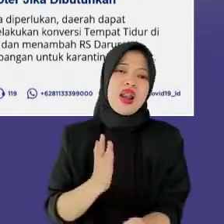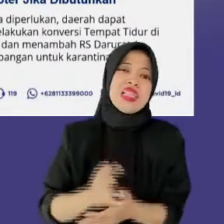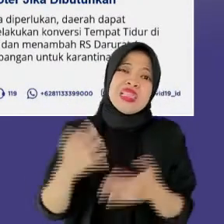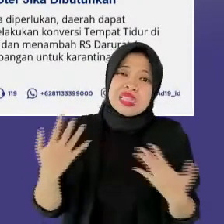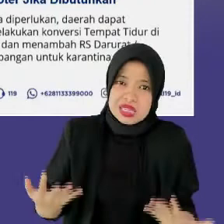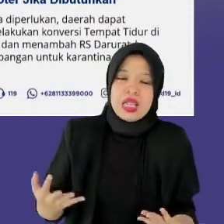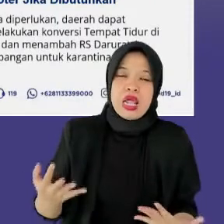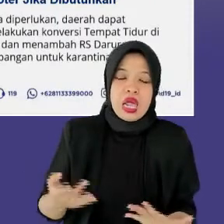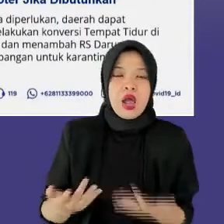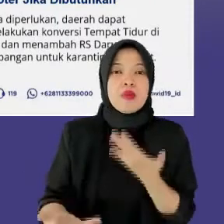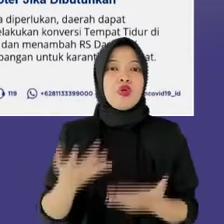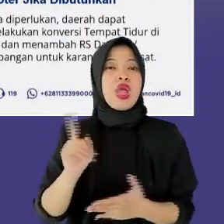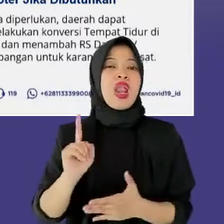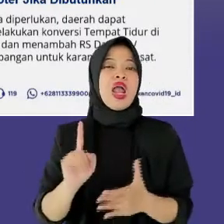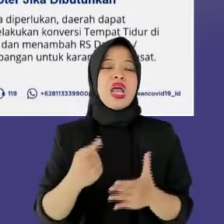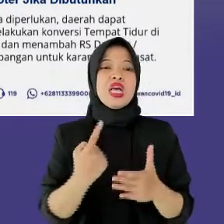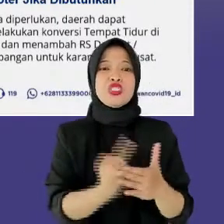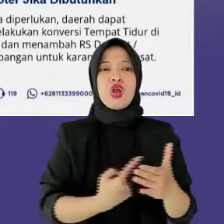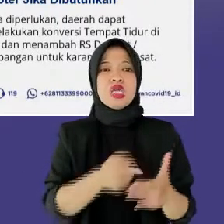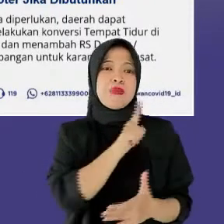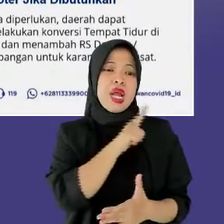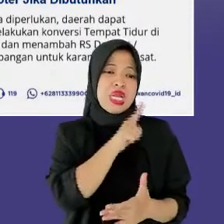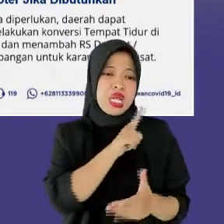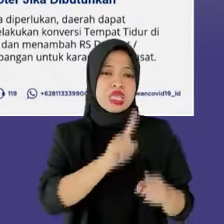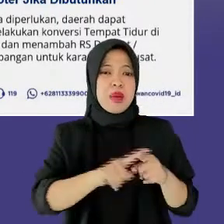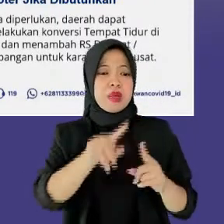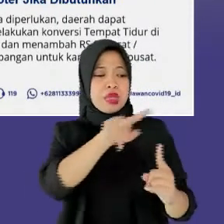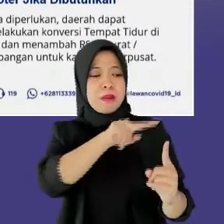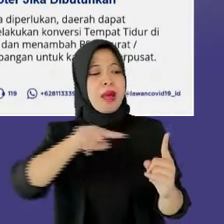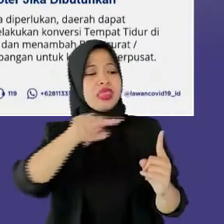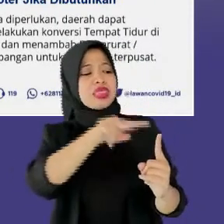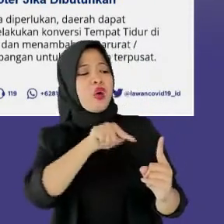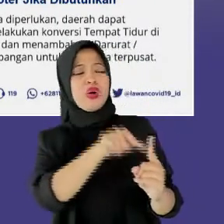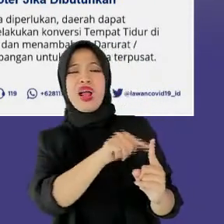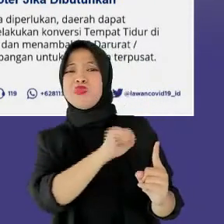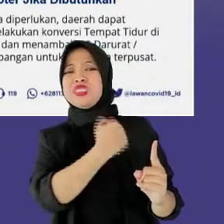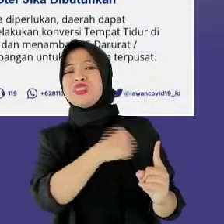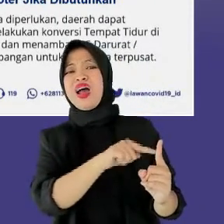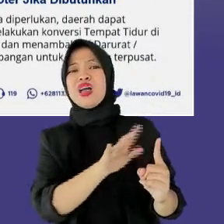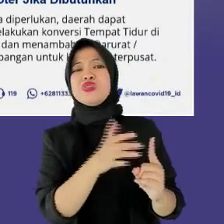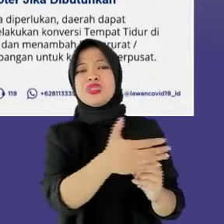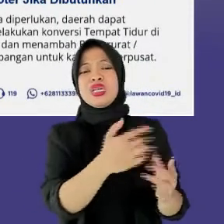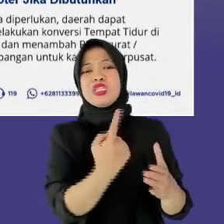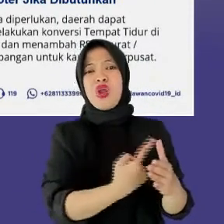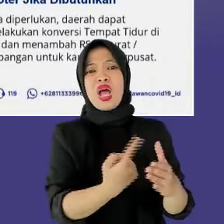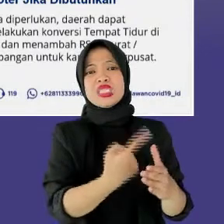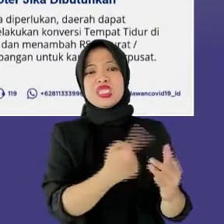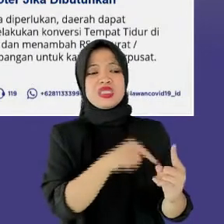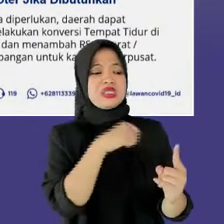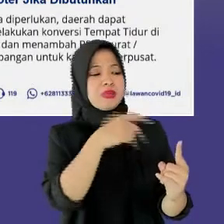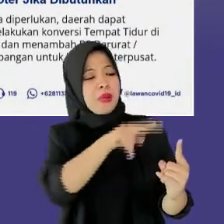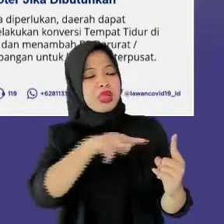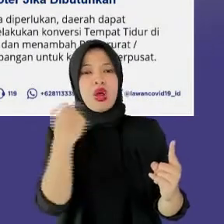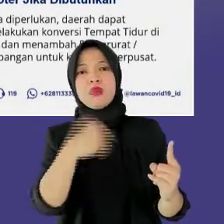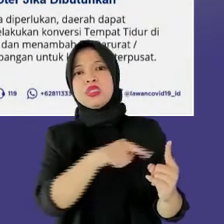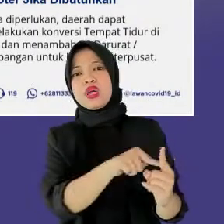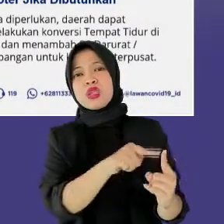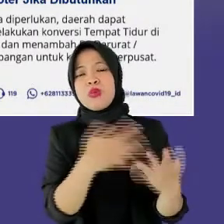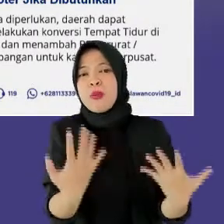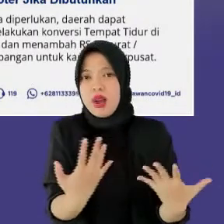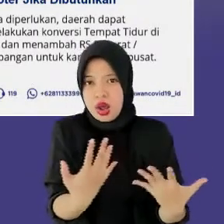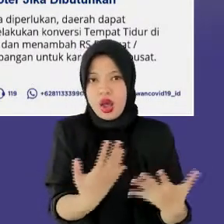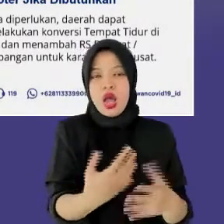bisa dikarenakan adanya isolasi mandiri tapi tidak terpantau. Sehingga yang kita dorong saat ini adalah pada saat